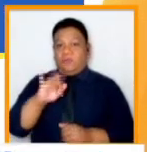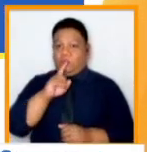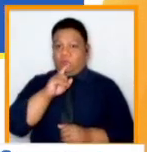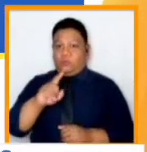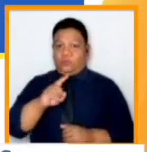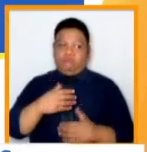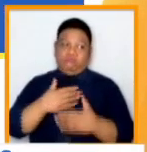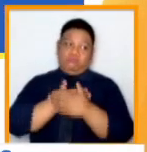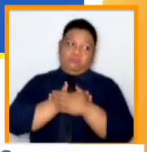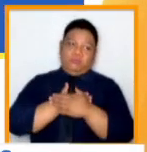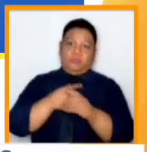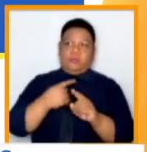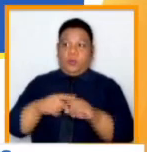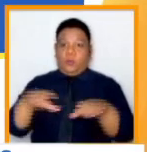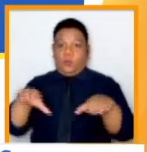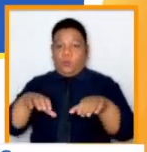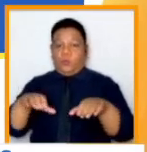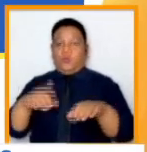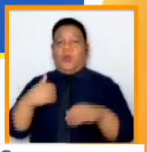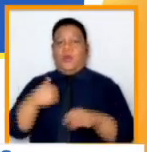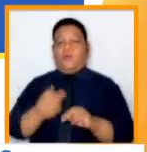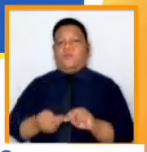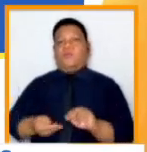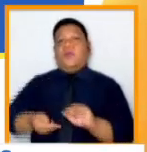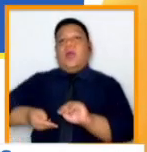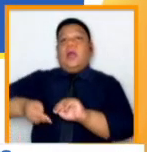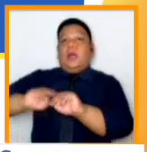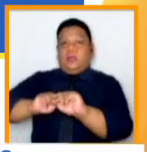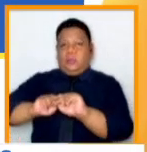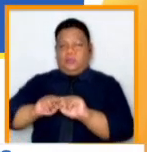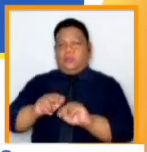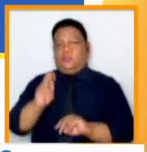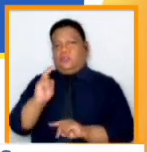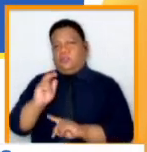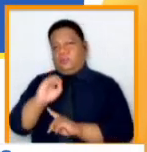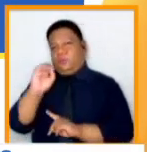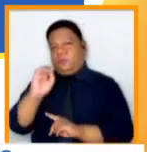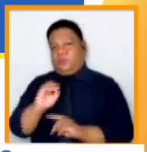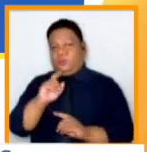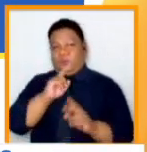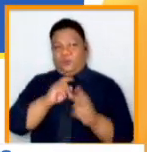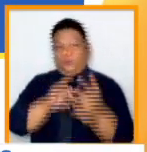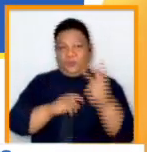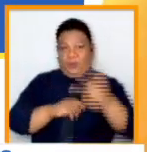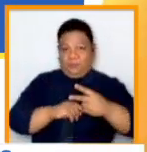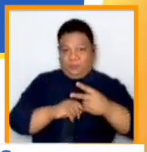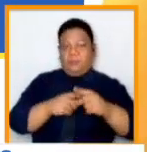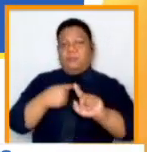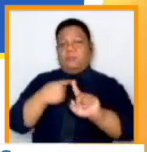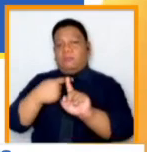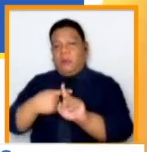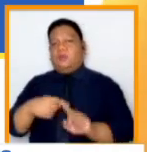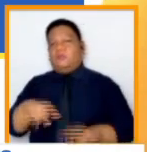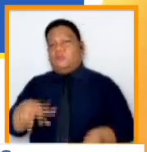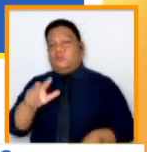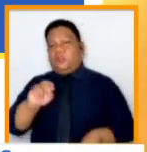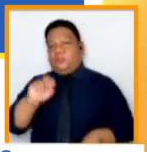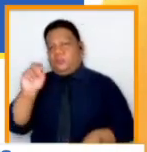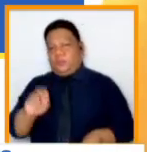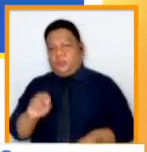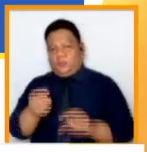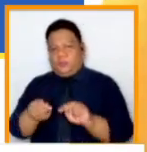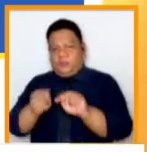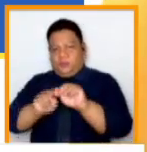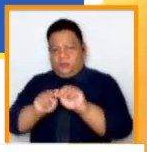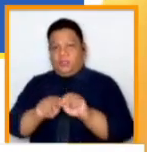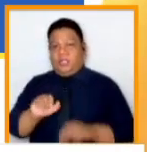may karagdagang 30% ng sweldo mula sa double pay sa araw na iyon. At kapag nag-overtime, may additional